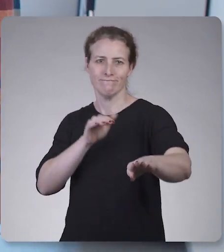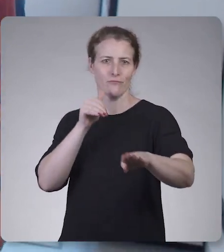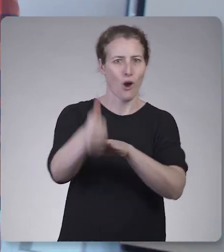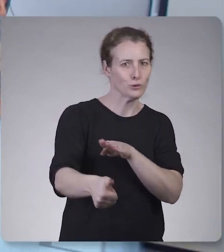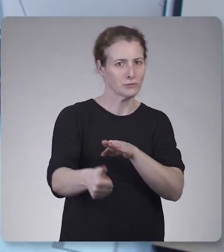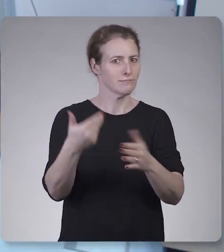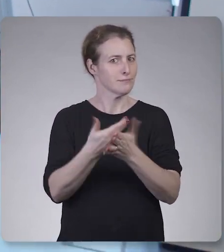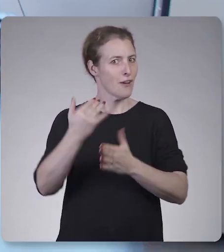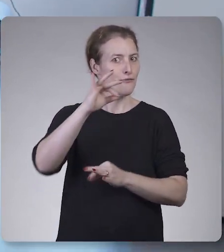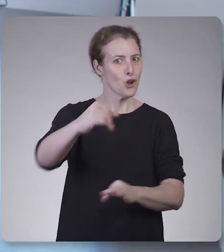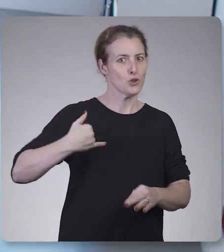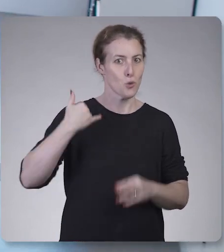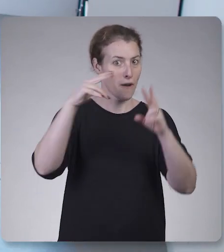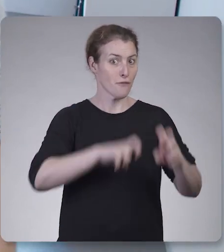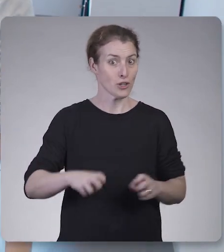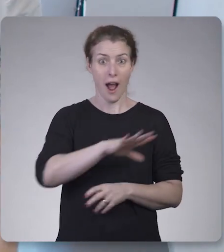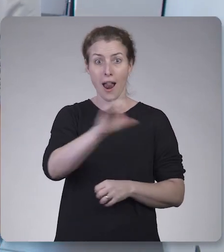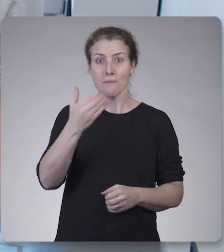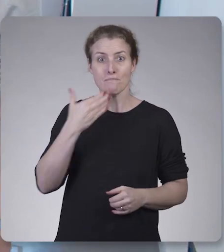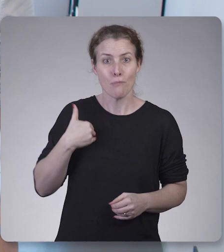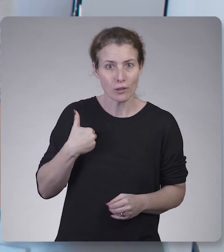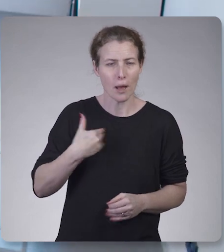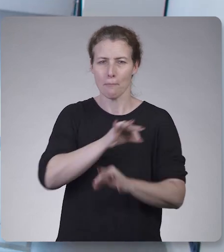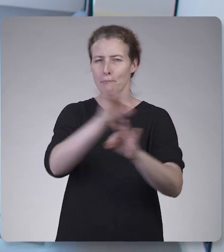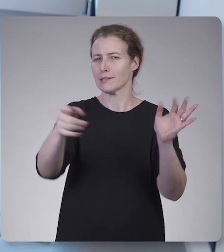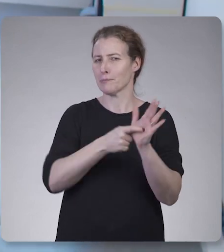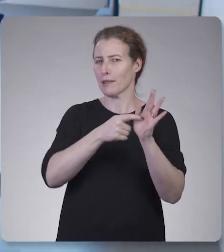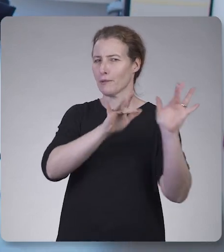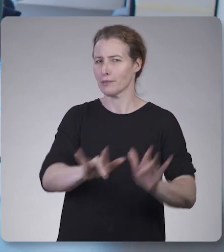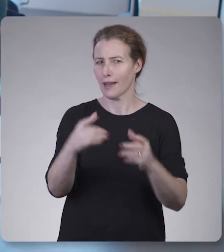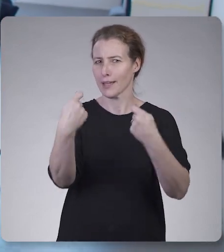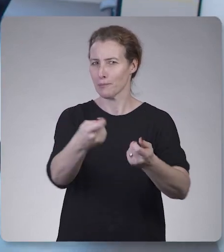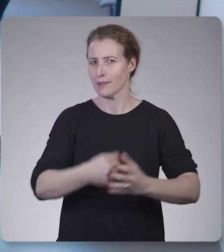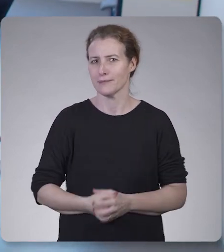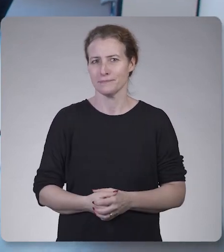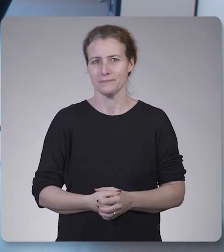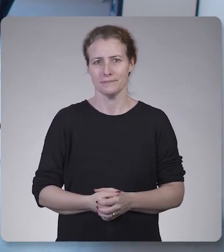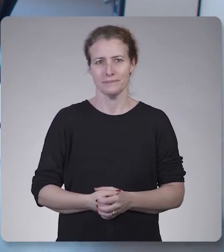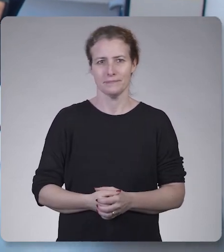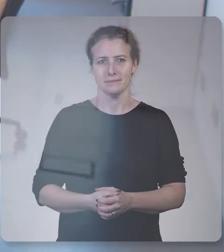Und bieten jungen Forscherinnen und allen, die es werden wollen, beste Bedingungen.